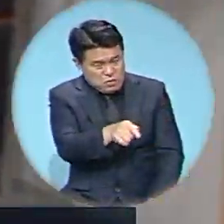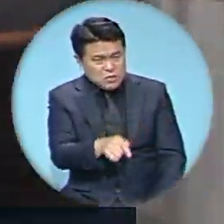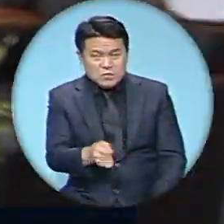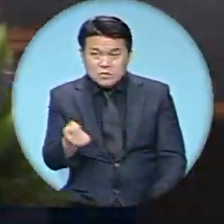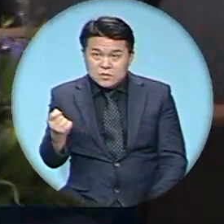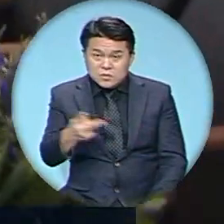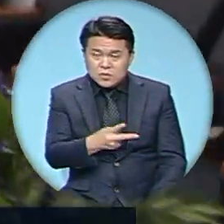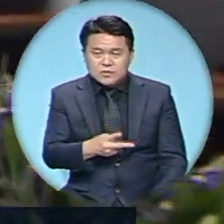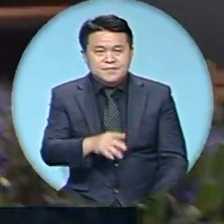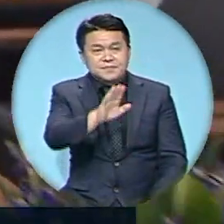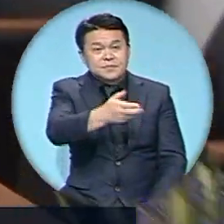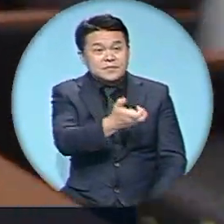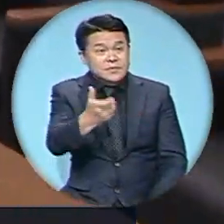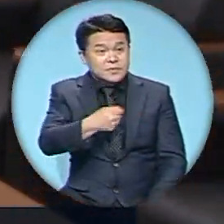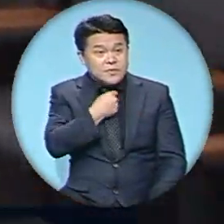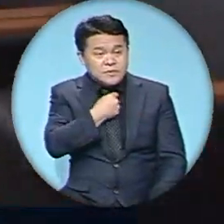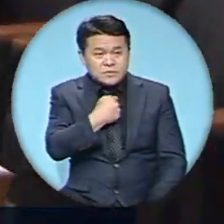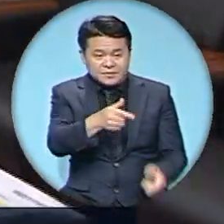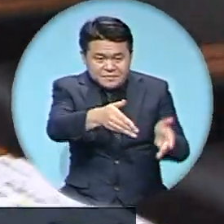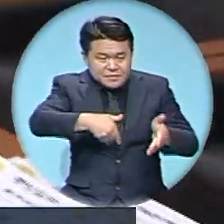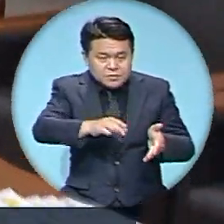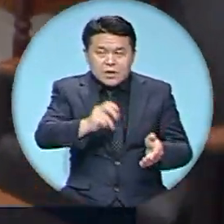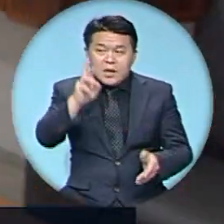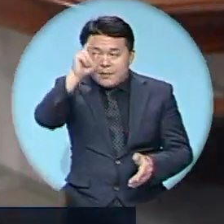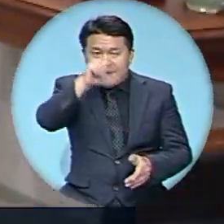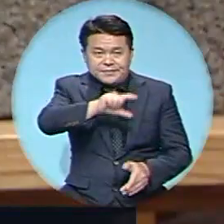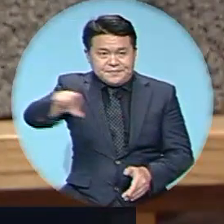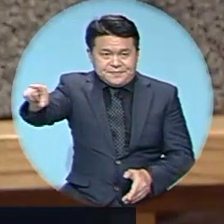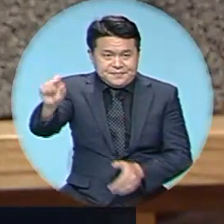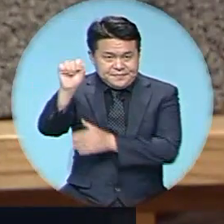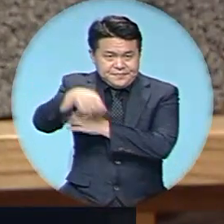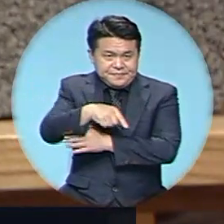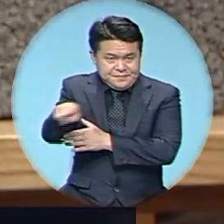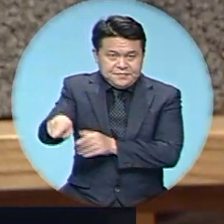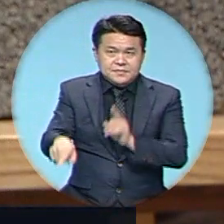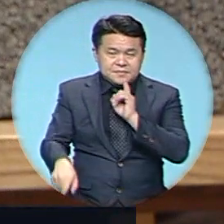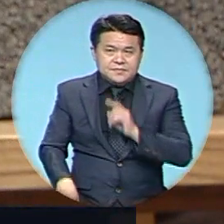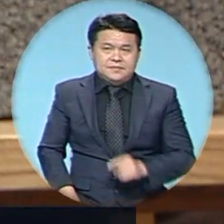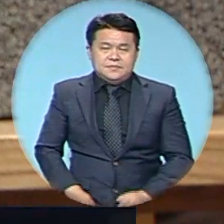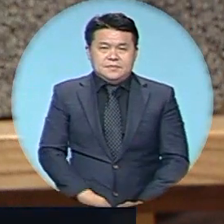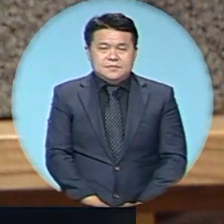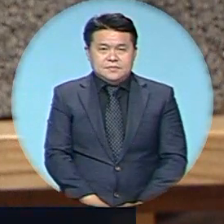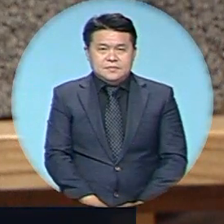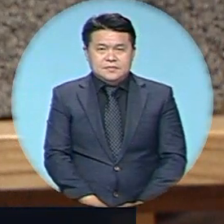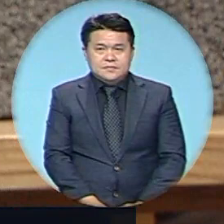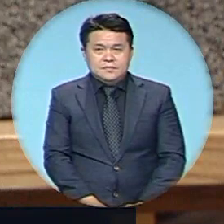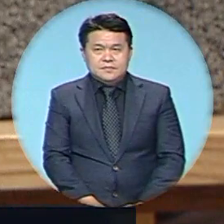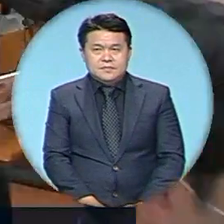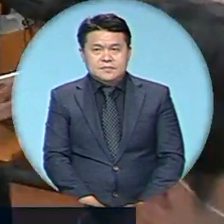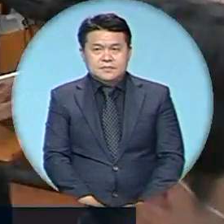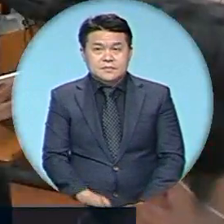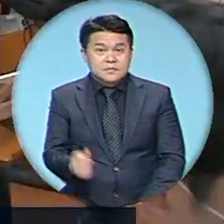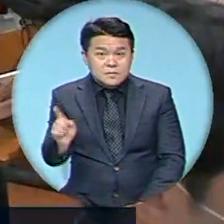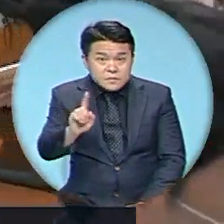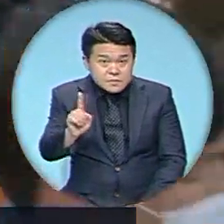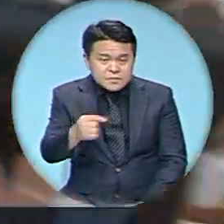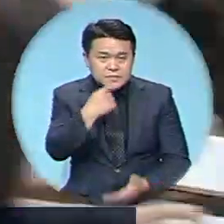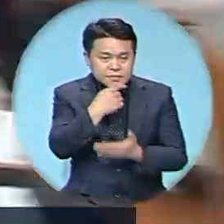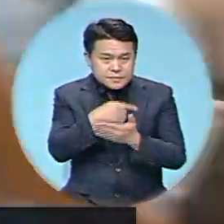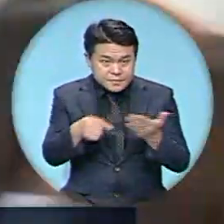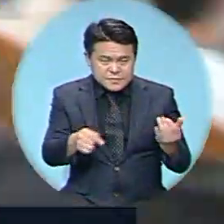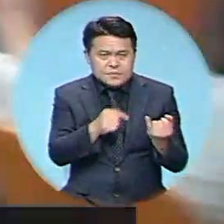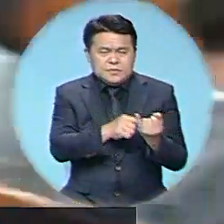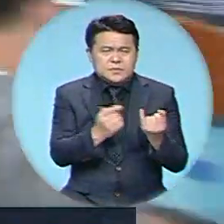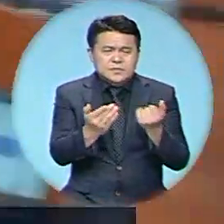또 정인사이동을 하고 싶으면 박 시장의 허락을 직접 받으라고 말했다고 거듭 주장했습니다. 결과적으로 피해자가